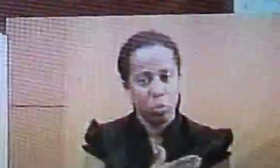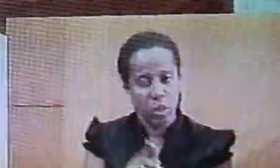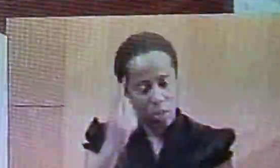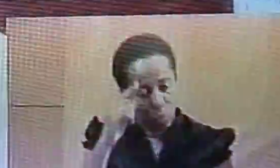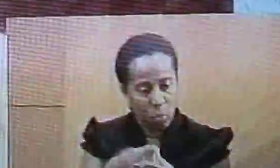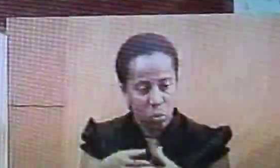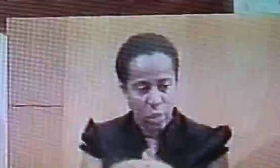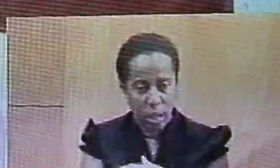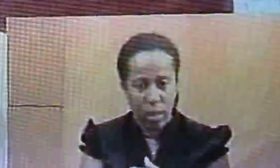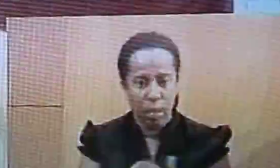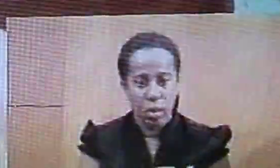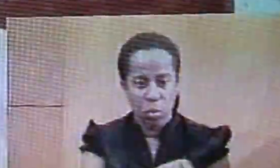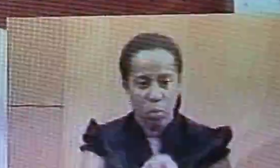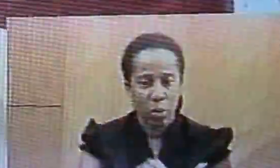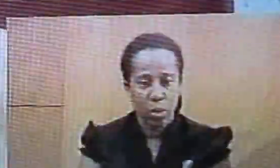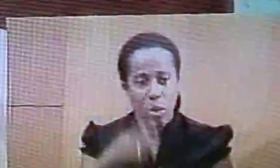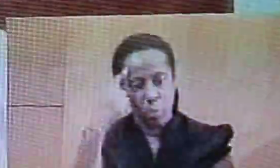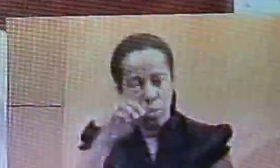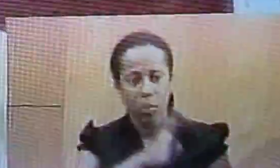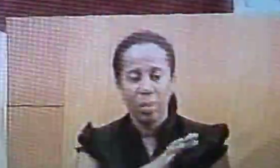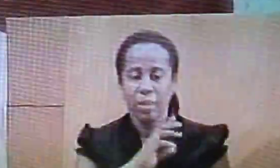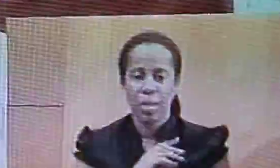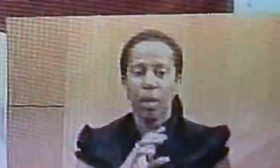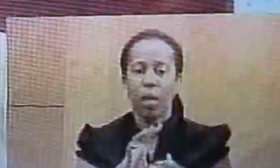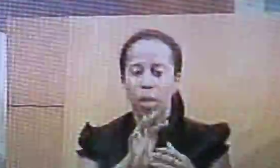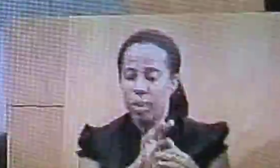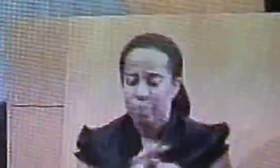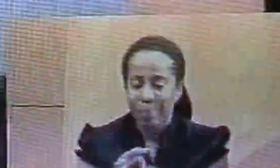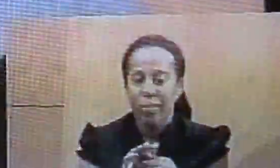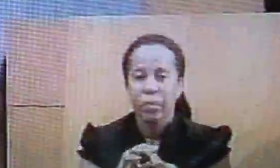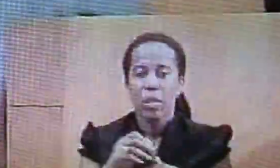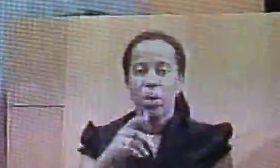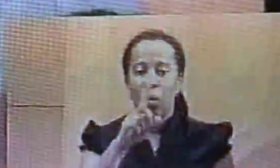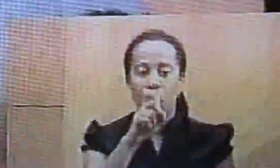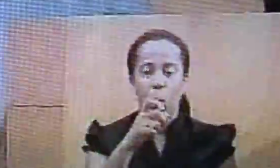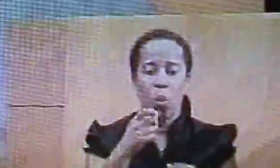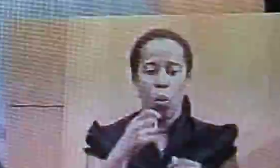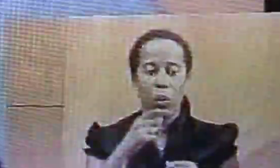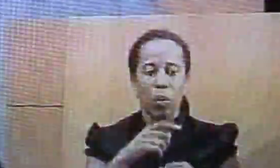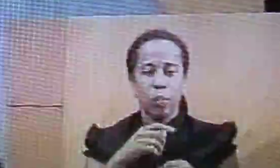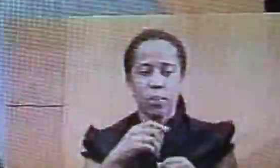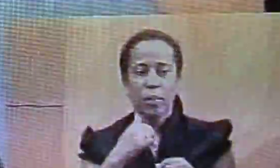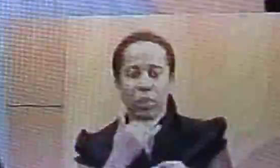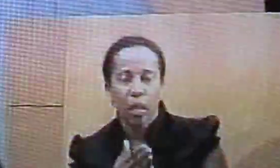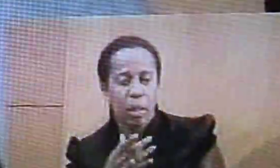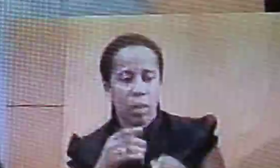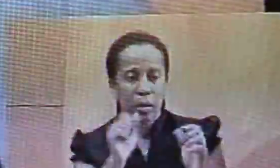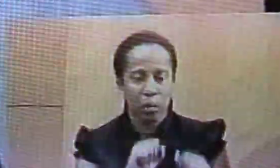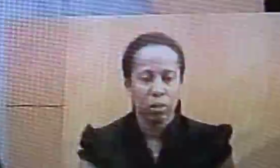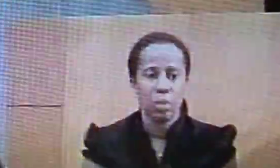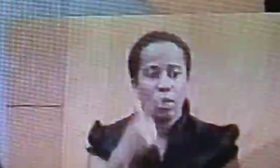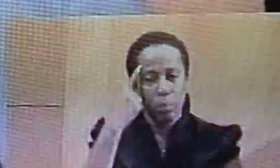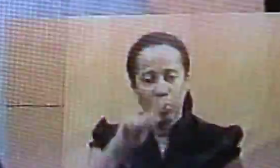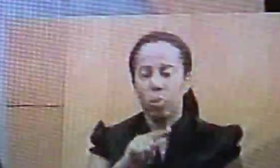communautaire, de raccorder les eaux usées de rivière pilote sur une station qui est sur le territoire d'un seul.